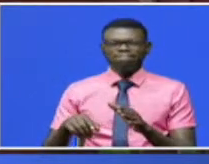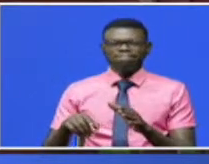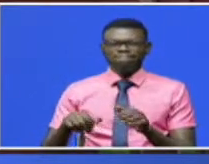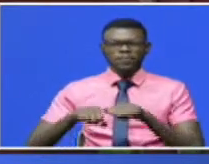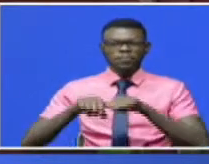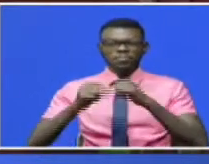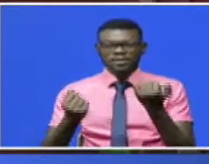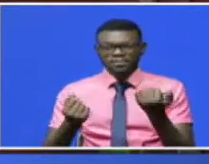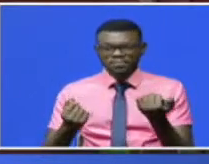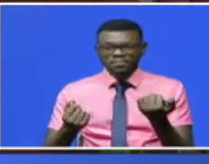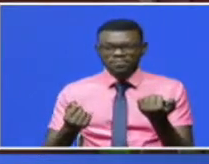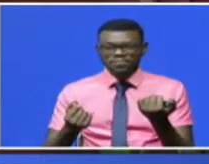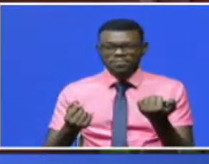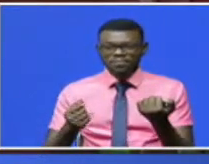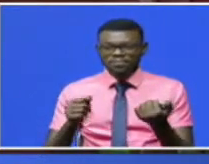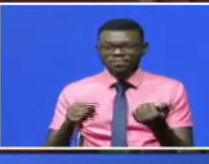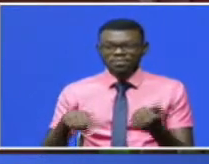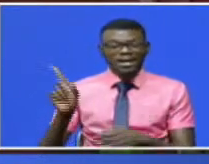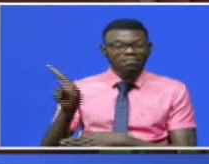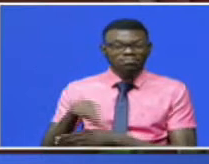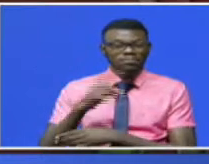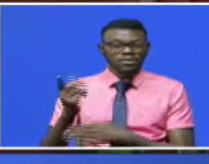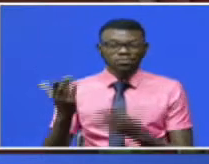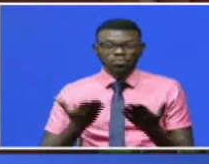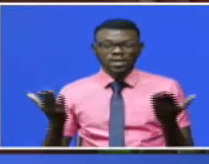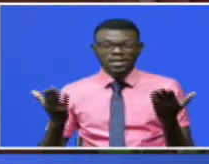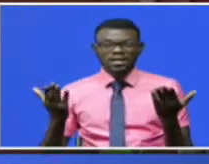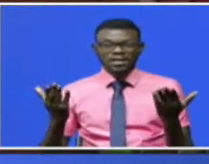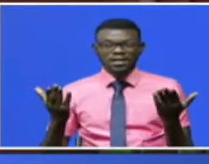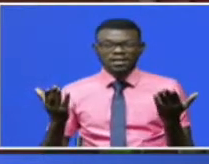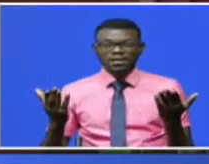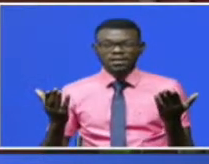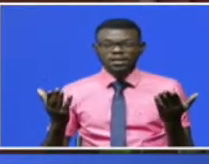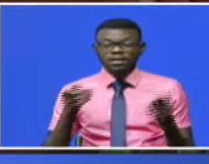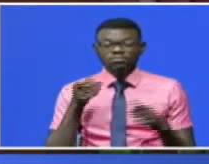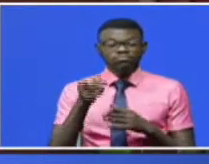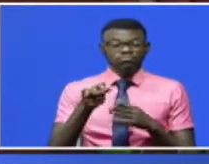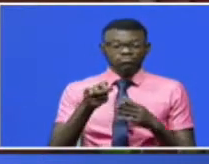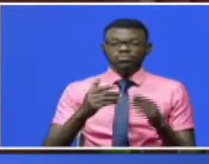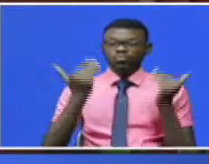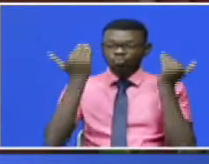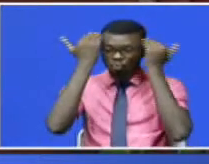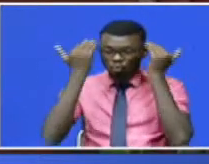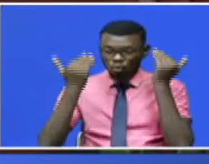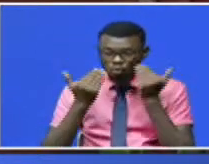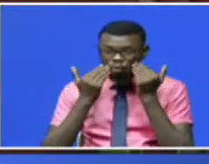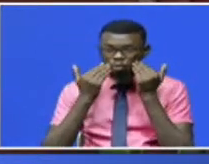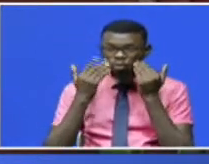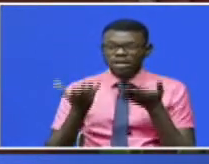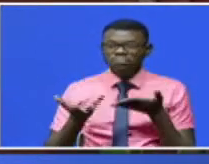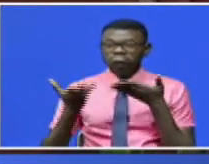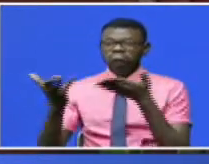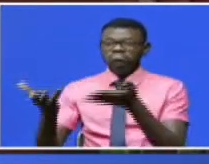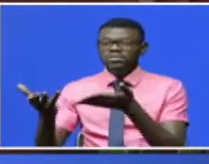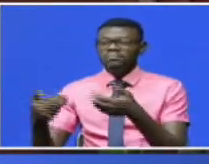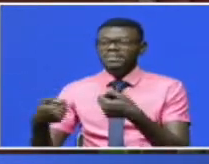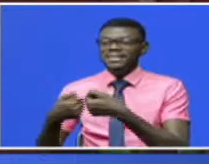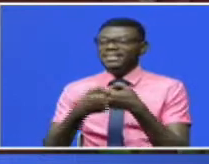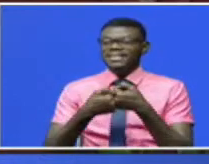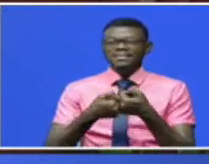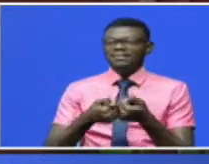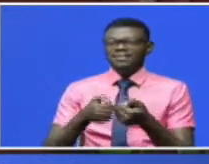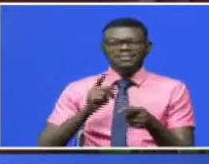time, the only mistake is that by the time that will be challenged in court, he will not be there.